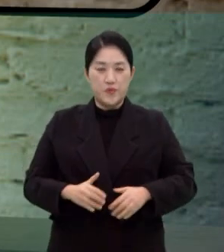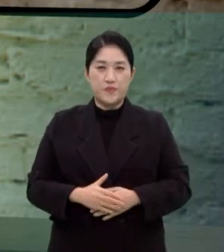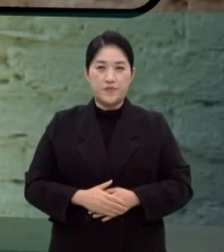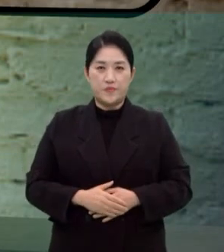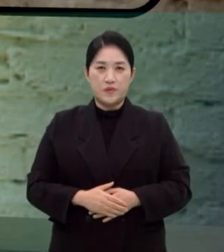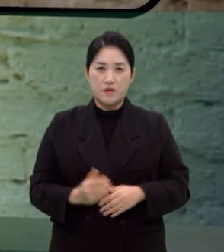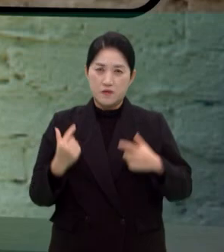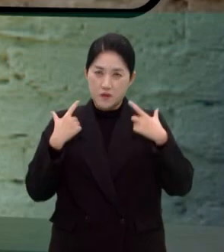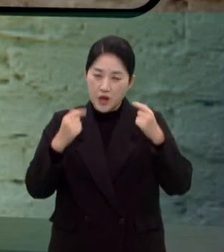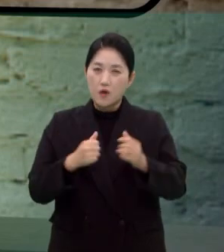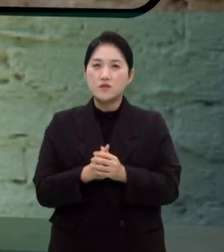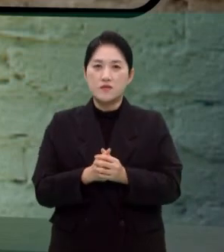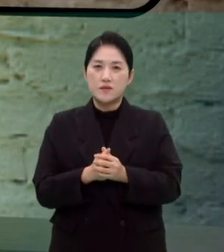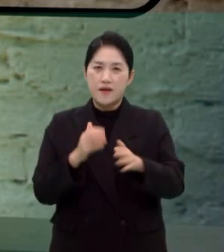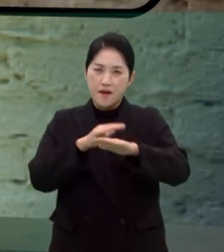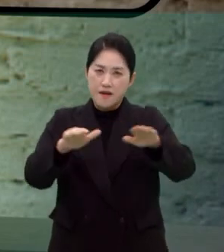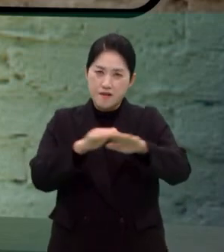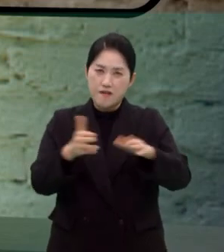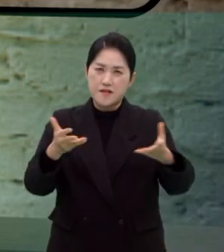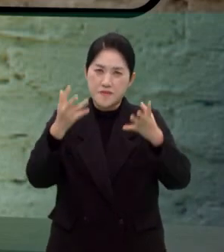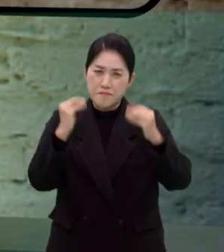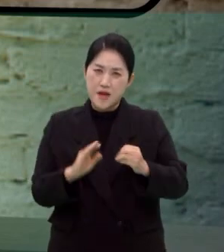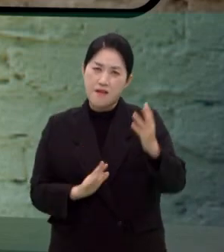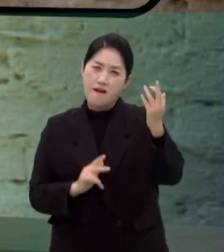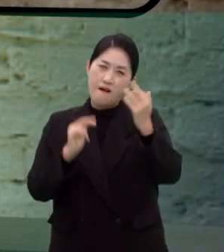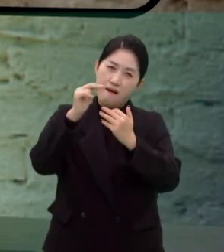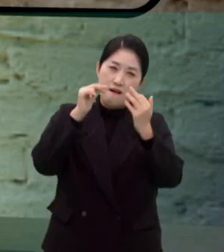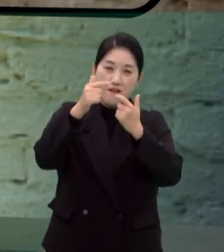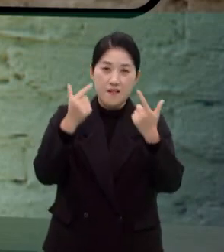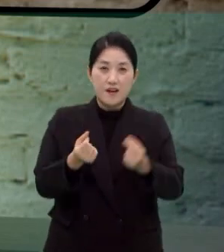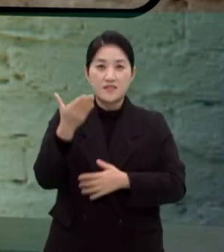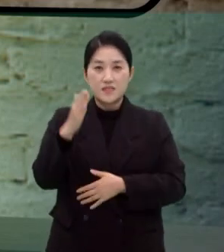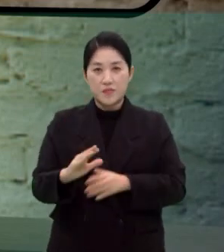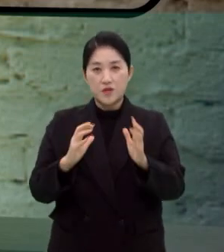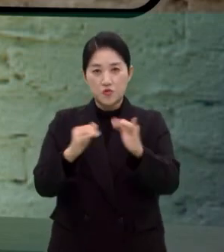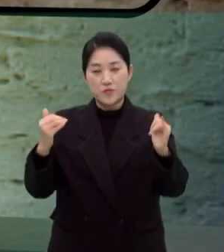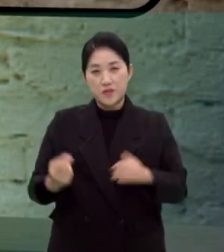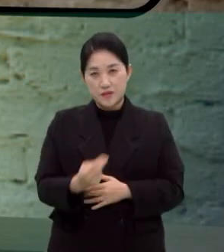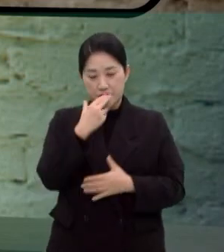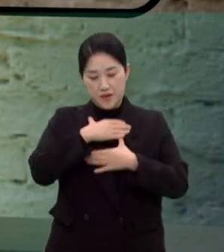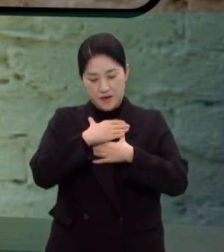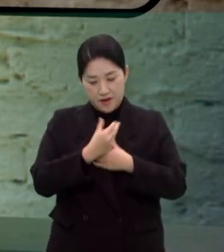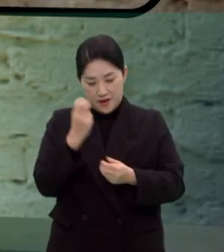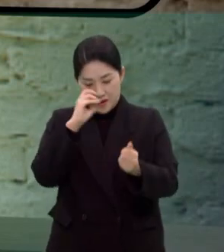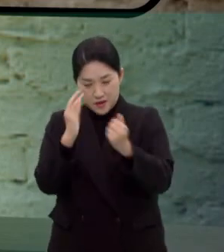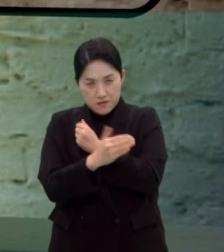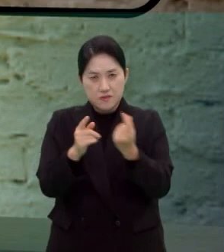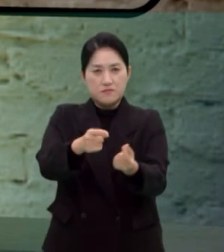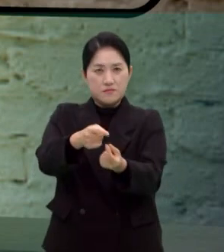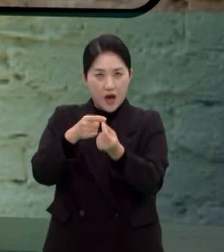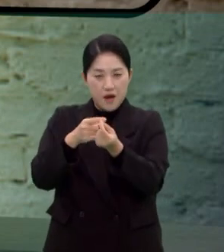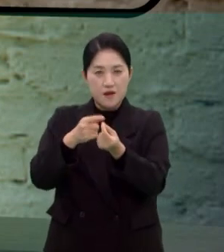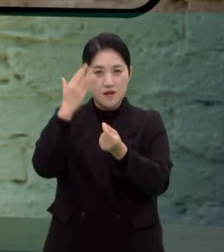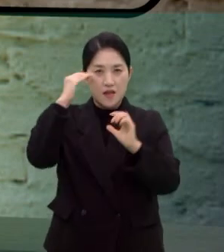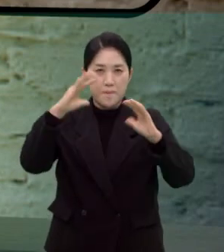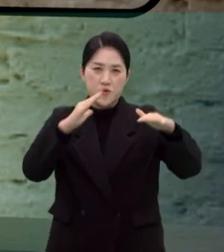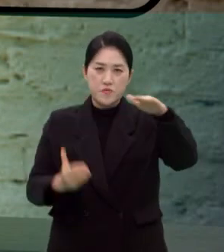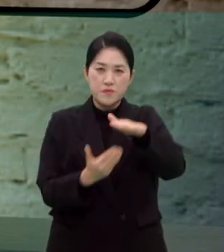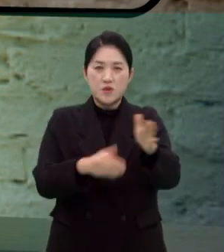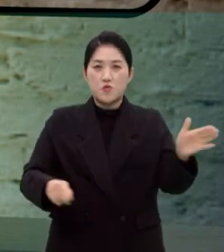아직도 넘어야 할 산이 너무도 많고 험하지만 국민의 생명 안전이 최우선인 대한민국을 만들기